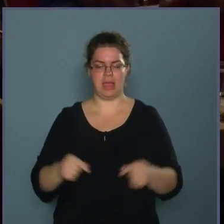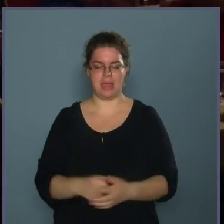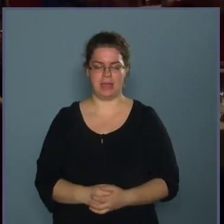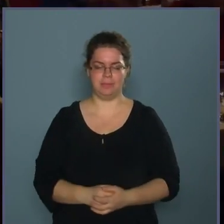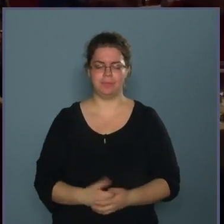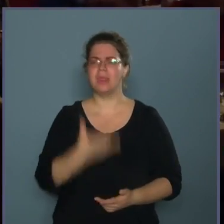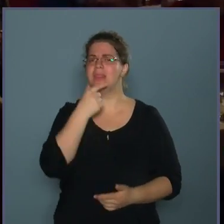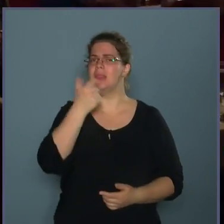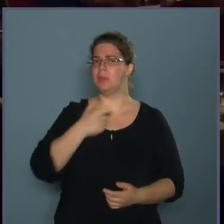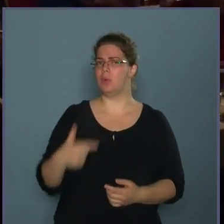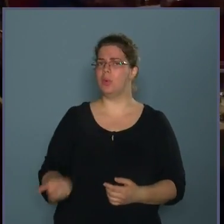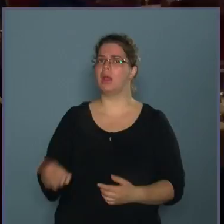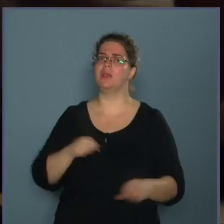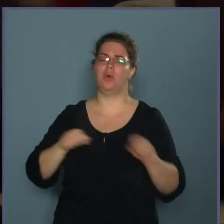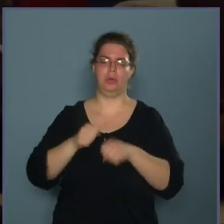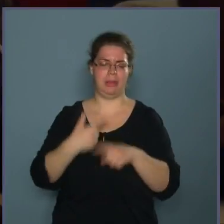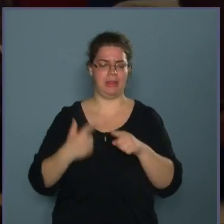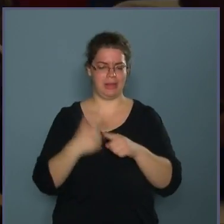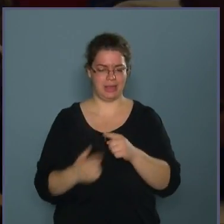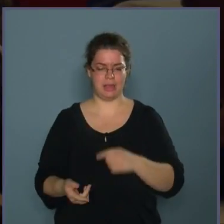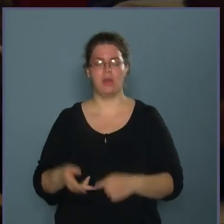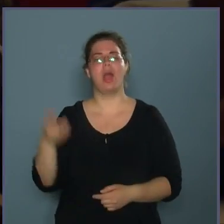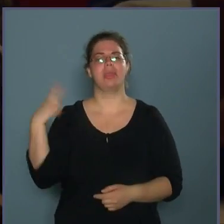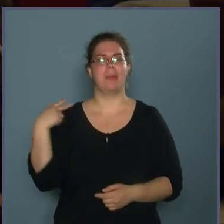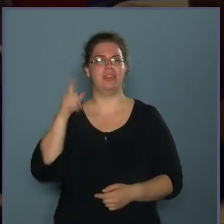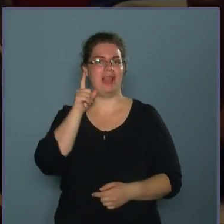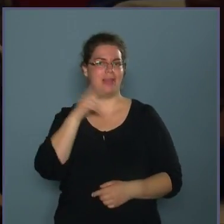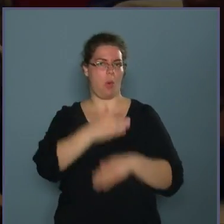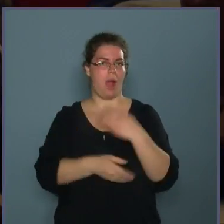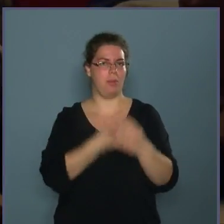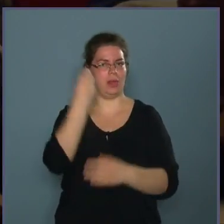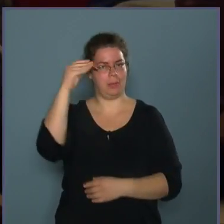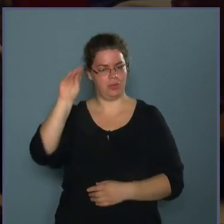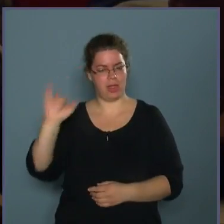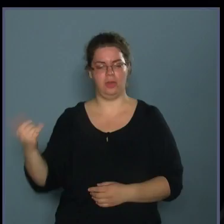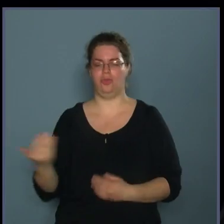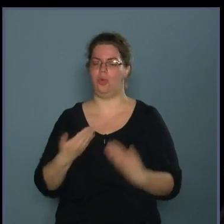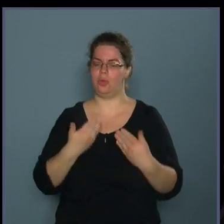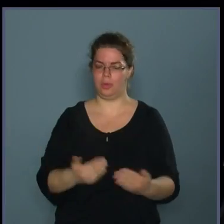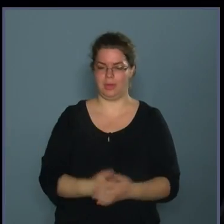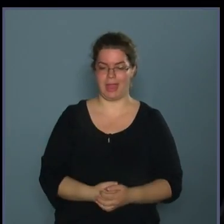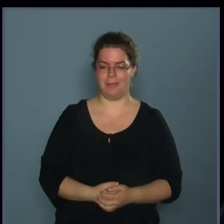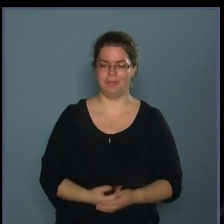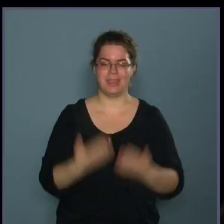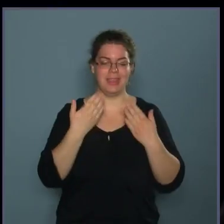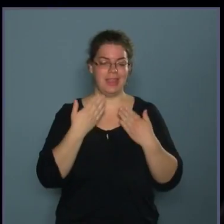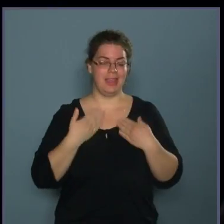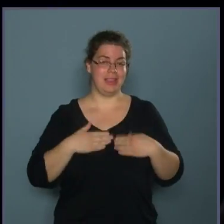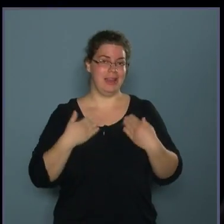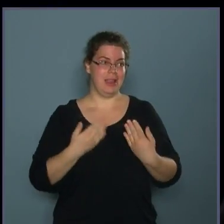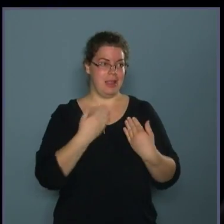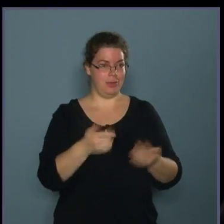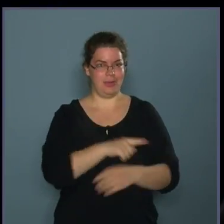A szépkorúakat az önkormányzat részéről Nemes László alpolgármester is köszöntötte. Szeretettel köszöntelek benneteket. Ugye